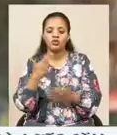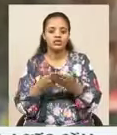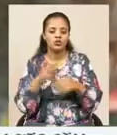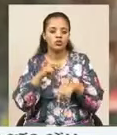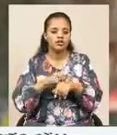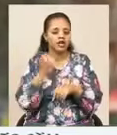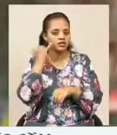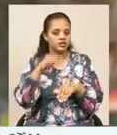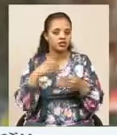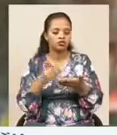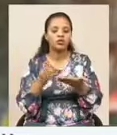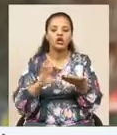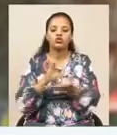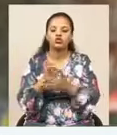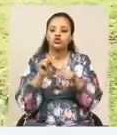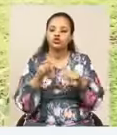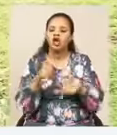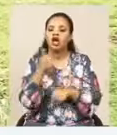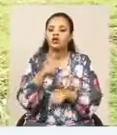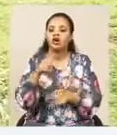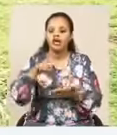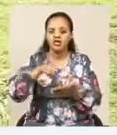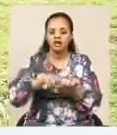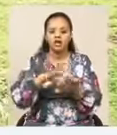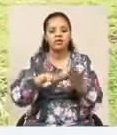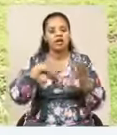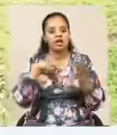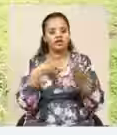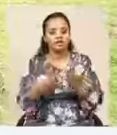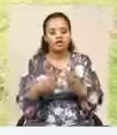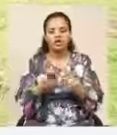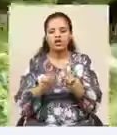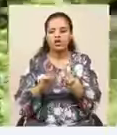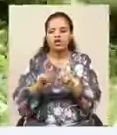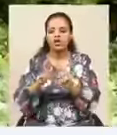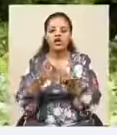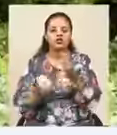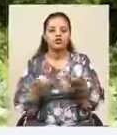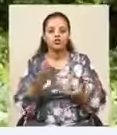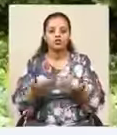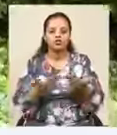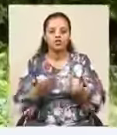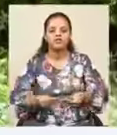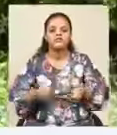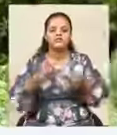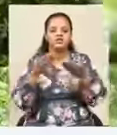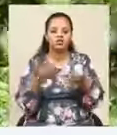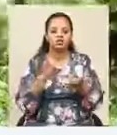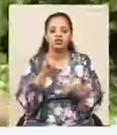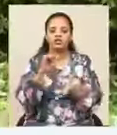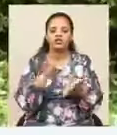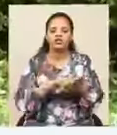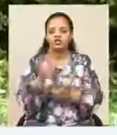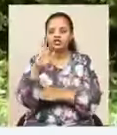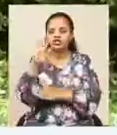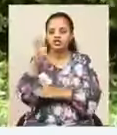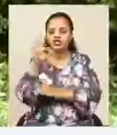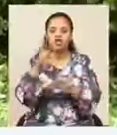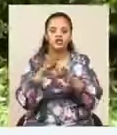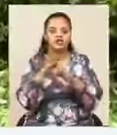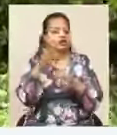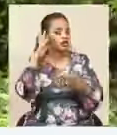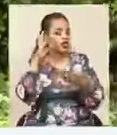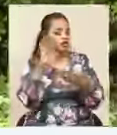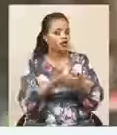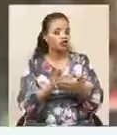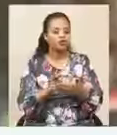አስተያየት በኮሌጁ በዘንድሮ የአረንጓዴ አሻራ መርሃ ግብር የተለያዩ አገልግሎቶችን የሚሰጡ 2000 ችግኞችን ለመትከል